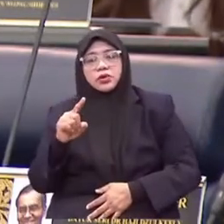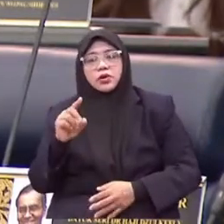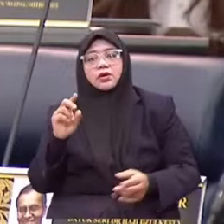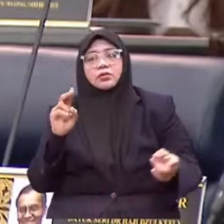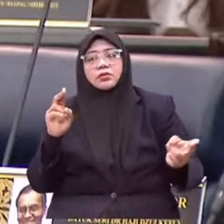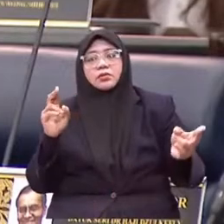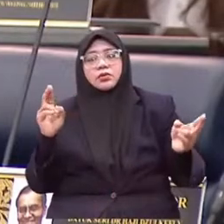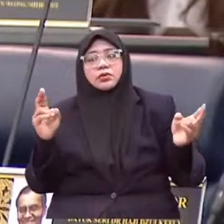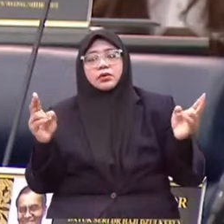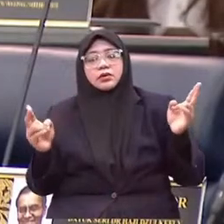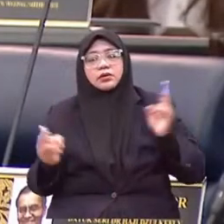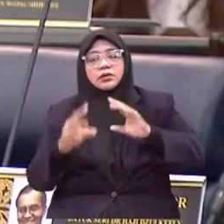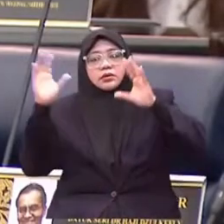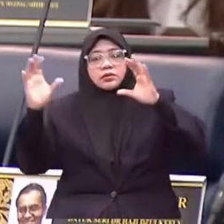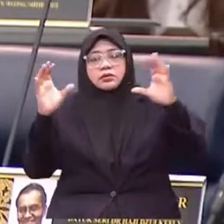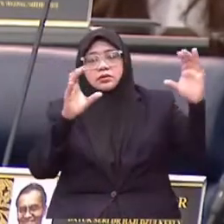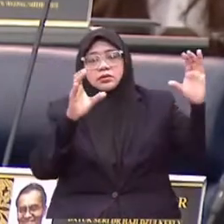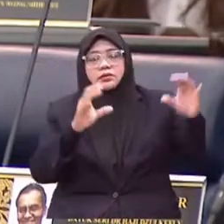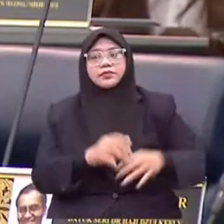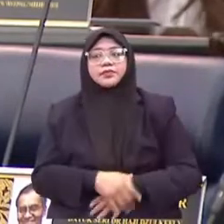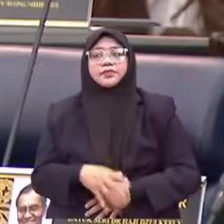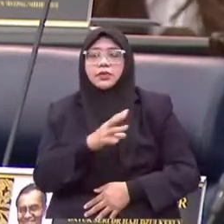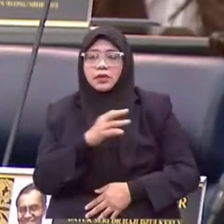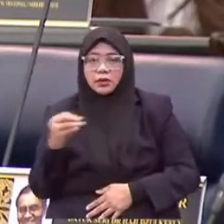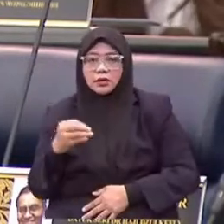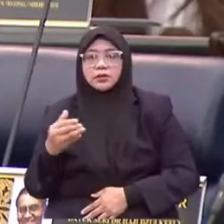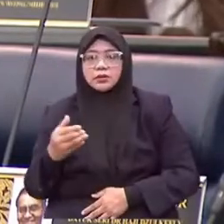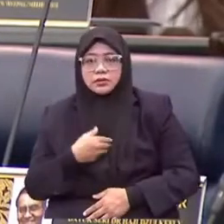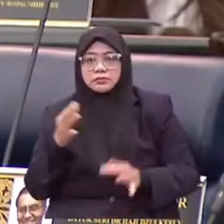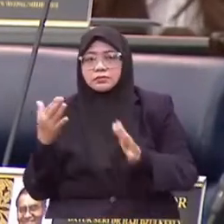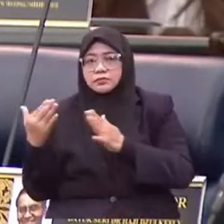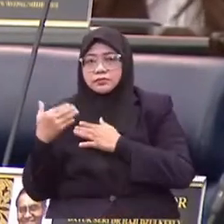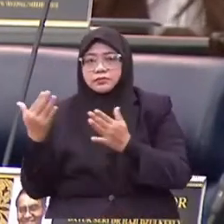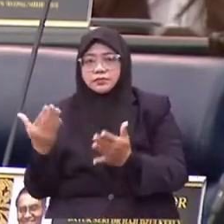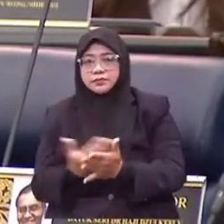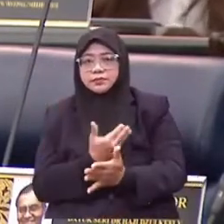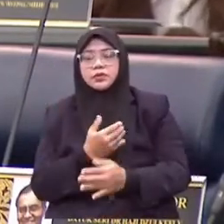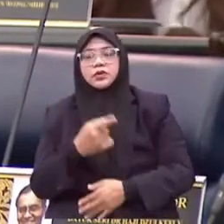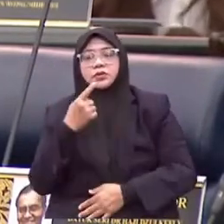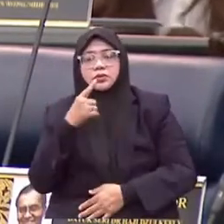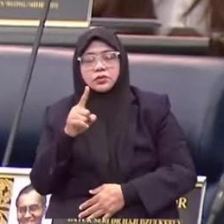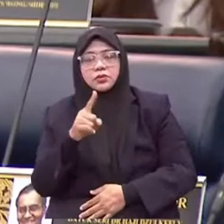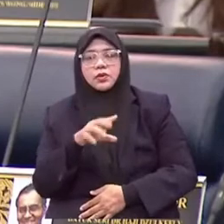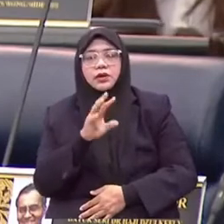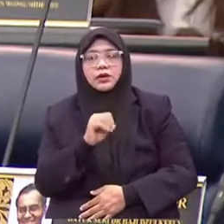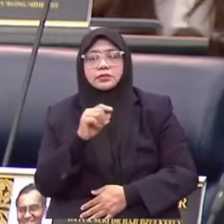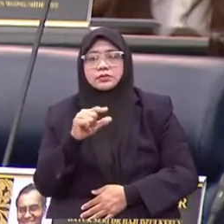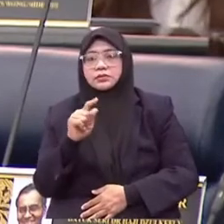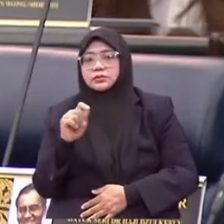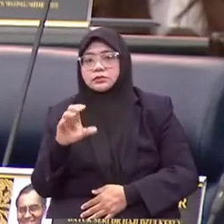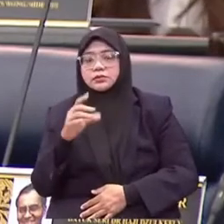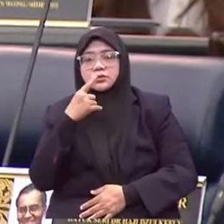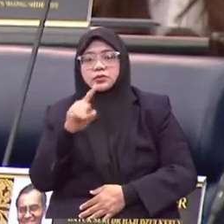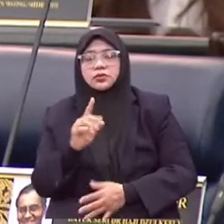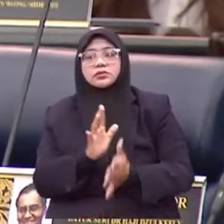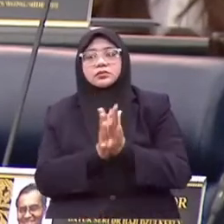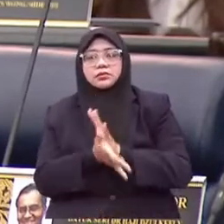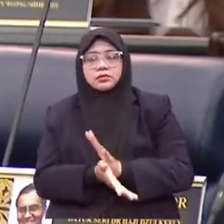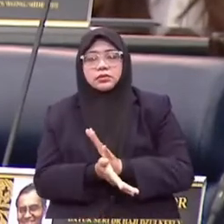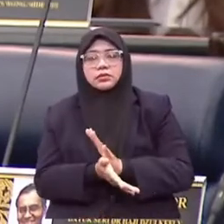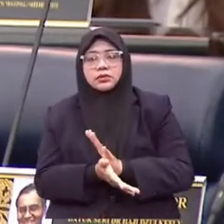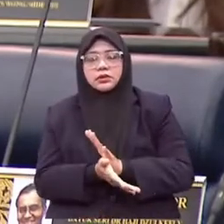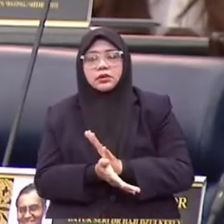negara salah satu yang baru untuk MCC adalah untuk menjadi